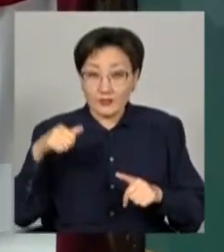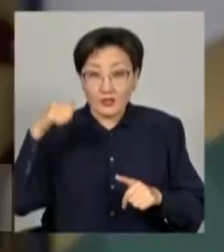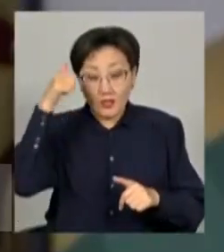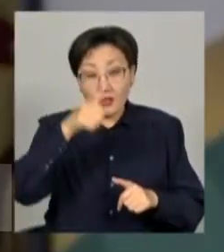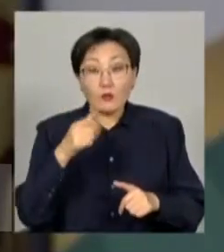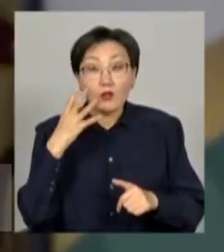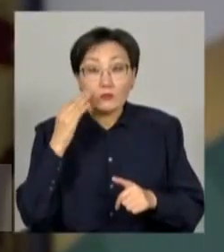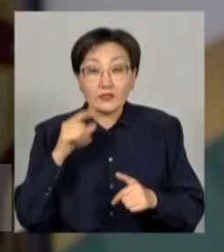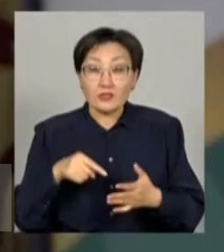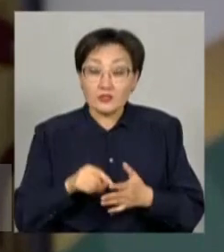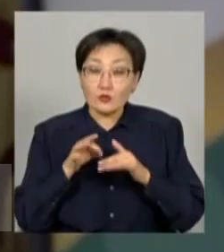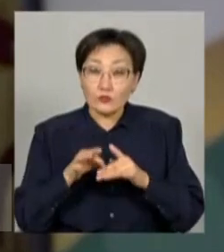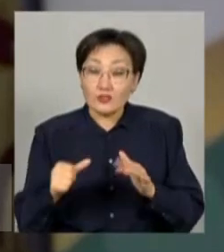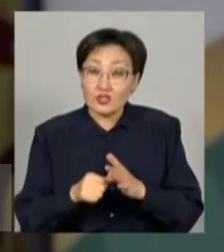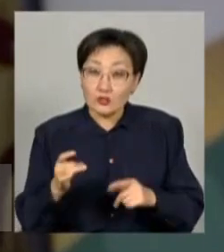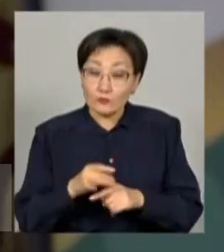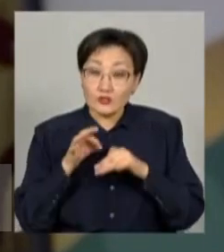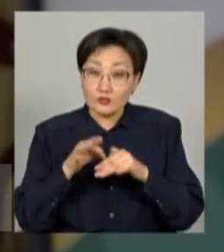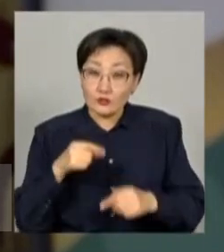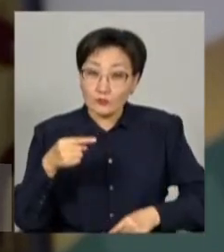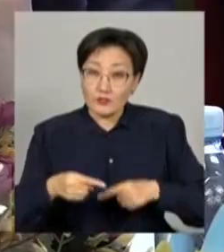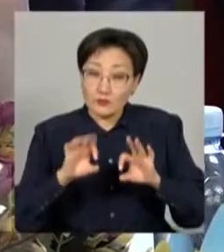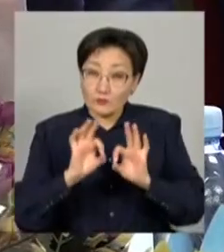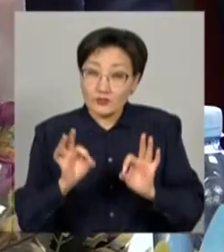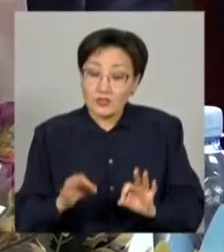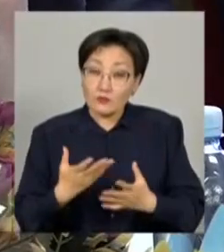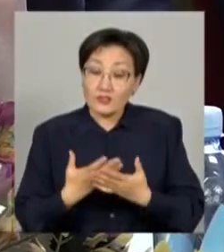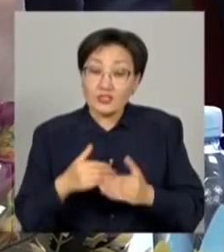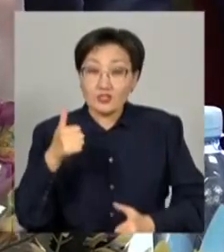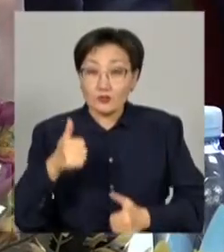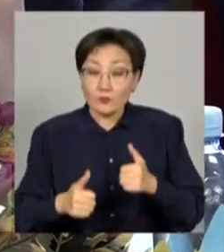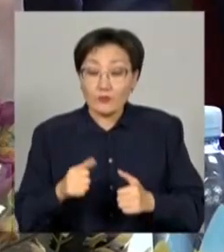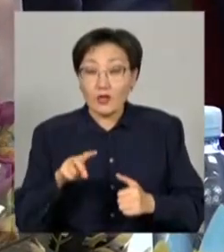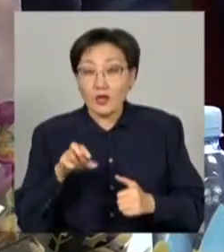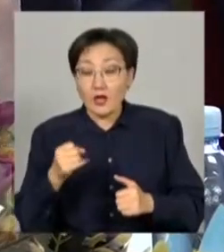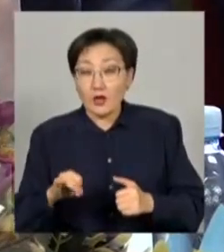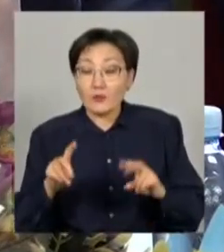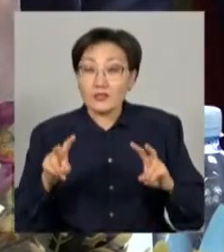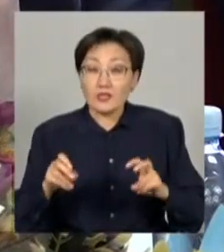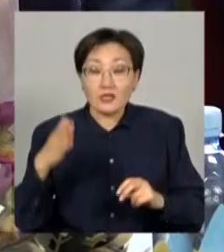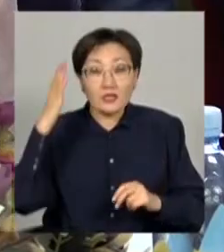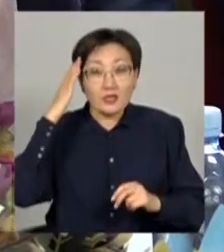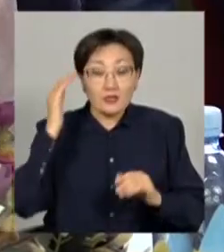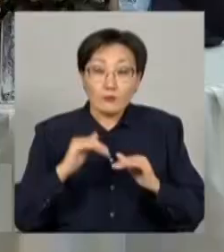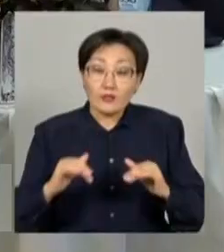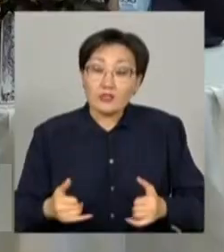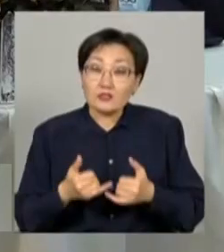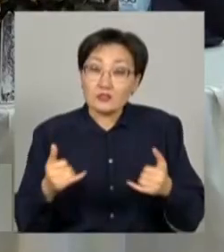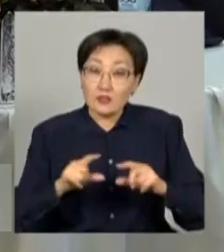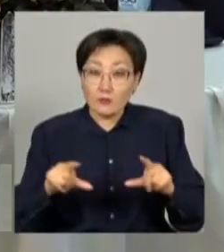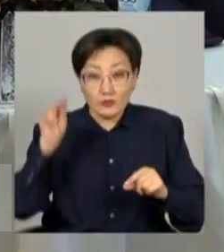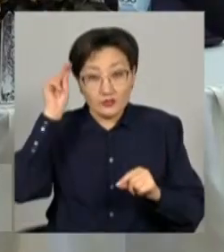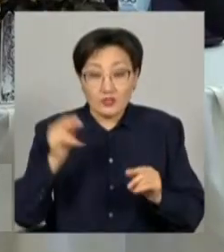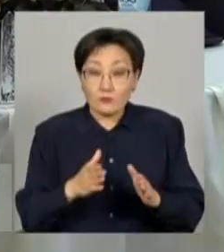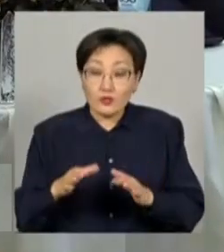осымен 6-шы мәрте өткізіліп отыр. Атадан қалған өнерді дәріптеген жарыстың дәл Абай атындағы дарынды балаларға арналған мектеп